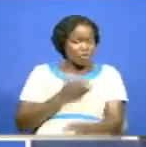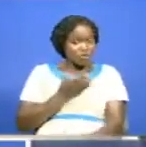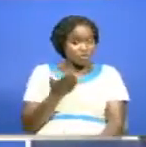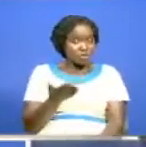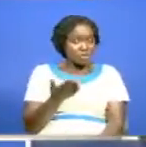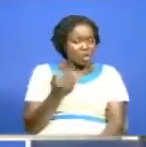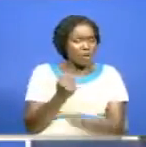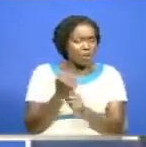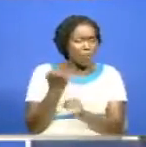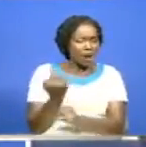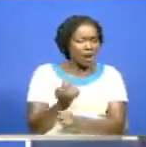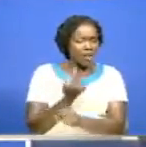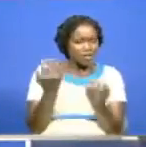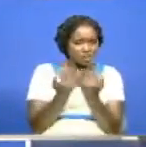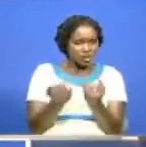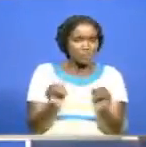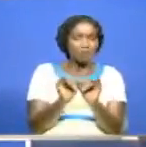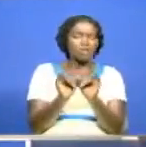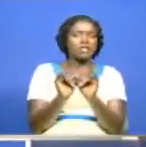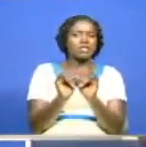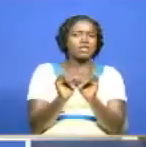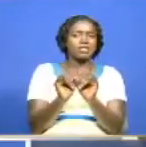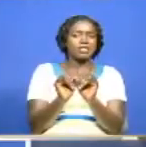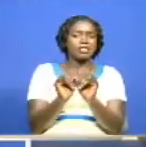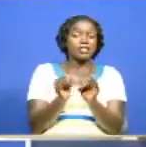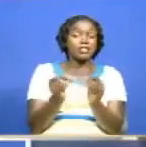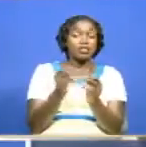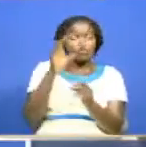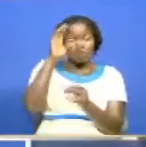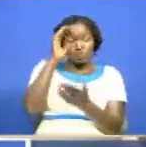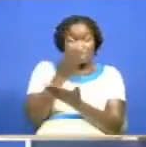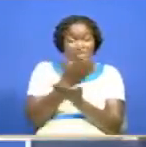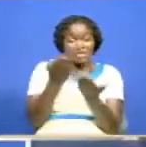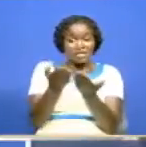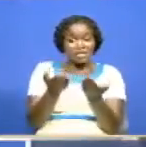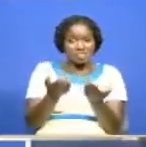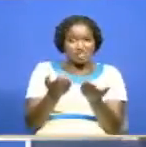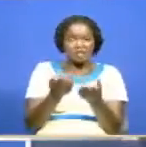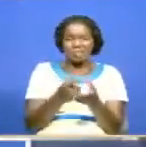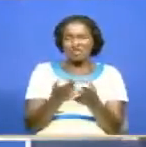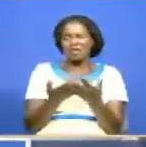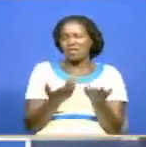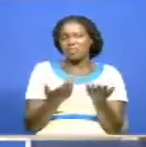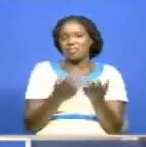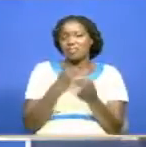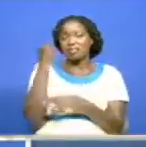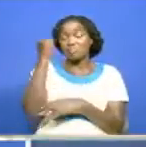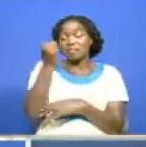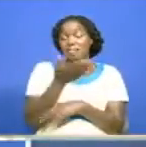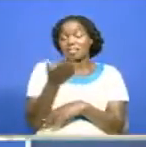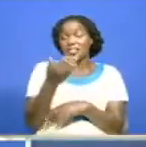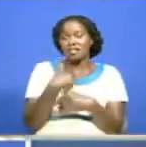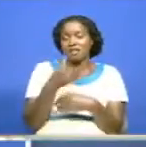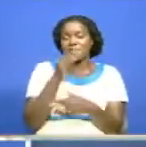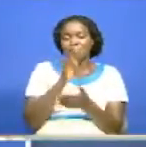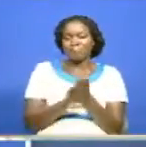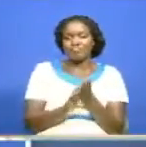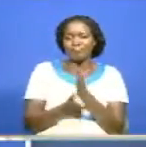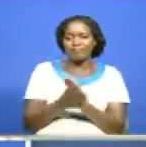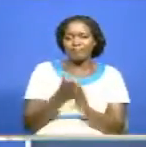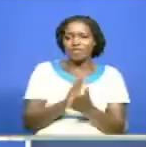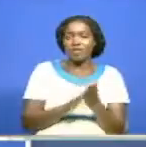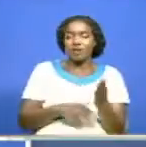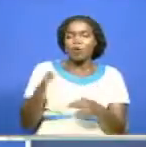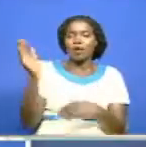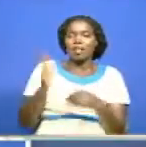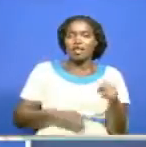kazi peke yake ni kuangalia haya mahitaji, basi tungekuwa hatuna hii migomo. Kwa sababu tumekuwa na migomo zaidi ya